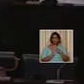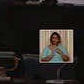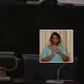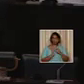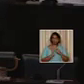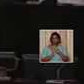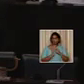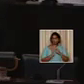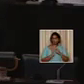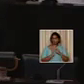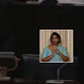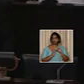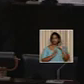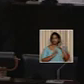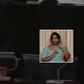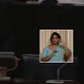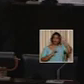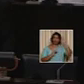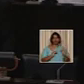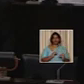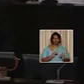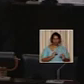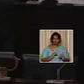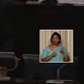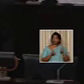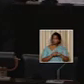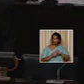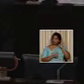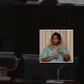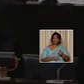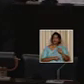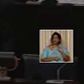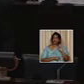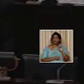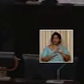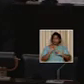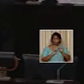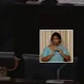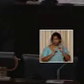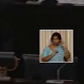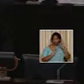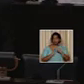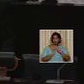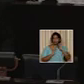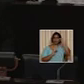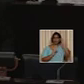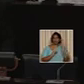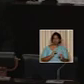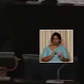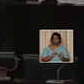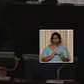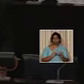ස්ථාවර බැංකු පොලි අනුපාතය 115 පල්ලෙහාට එනවායි කියන්නේ. ඉතින් එහෙමනම් අනිවාර්යෙන් 120ට උඩින් තියෙන මේ බැංකු පොලි අනුපාතය පල්ලෙහාට එනවා. ඉතින්